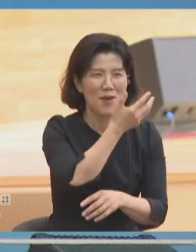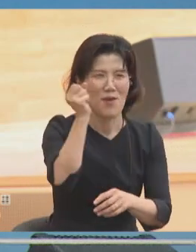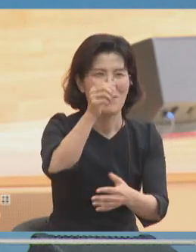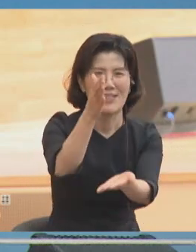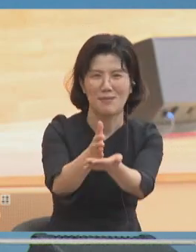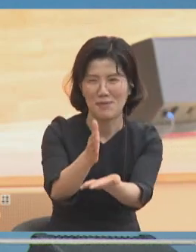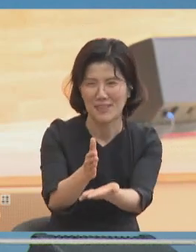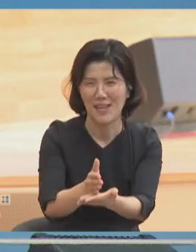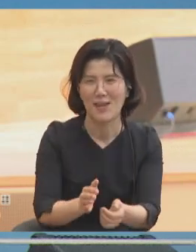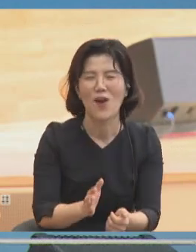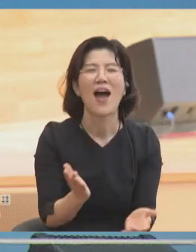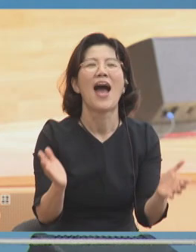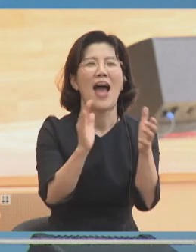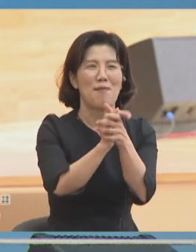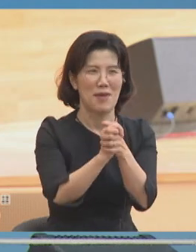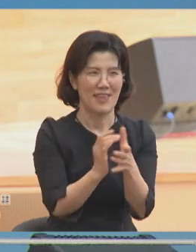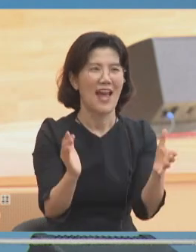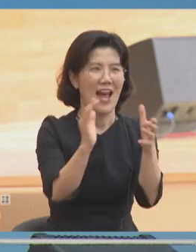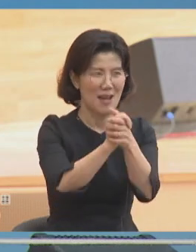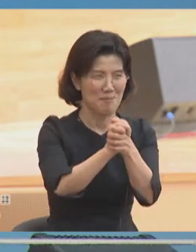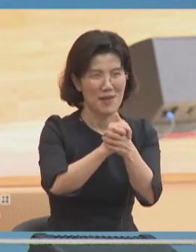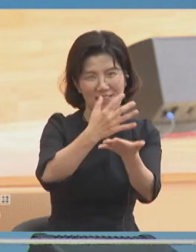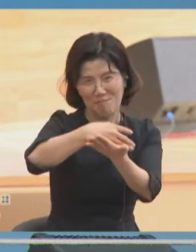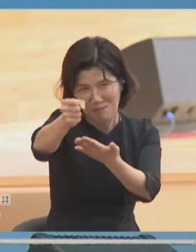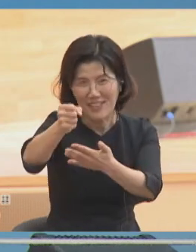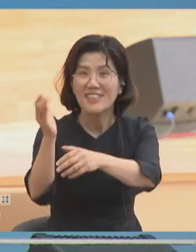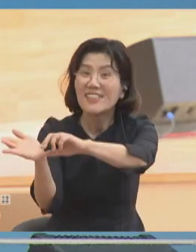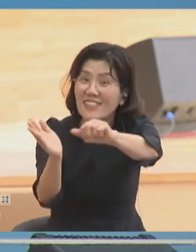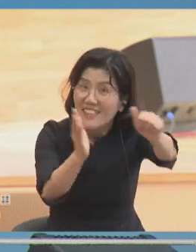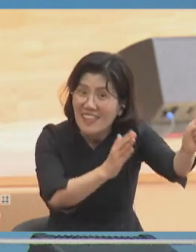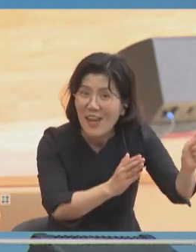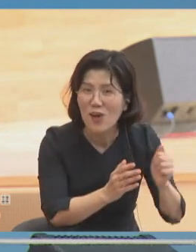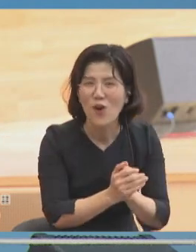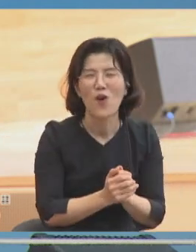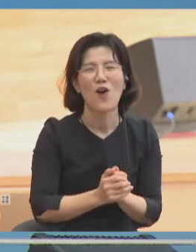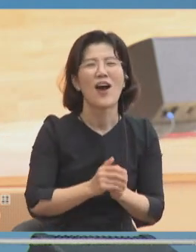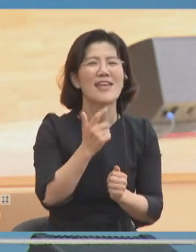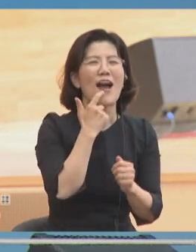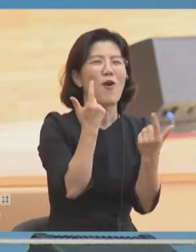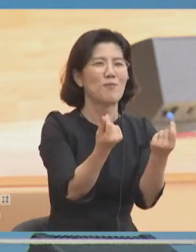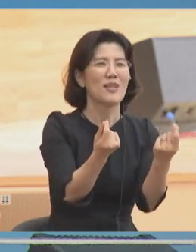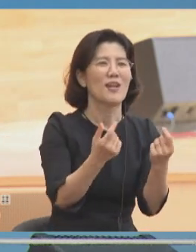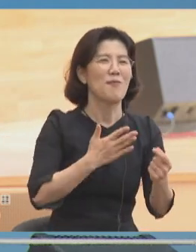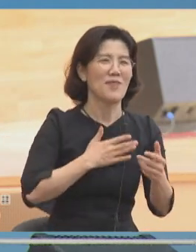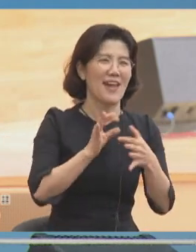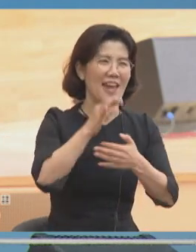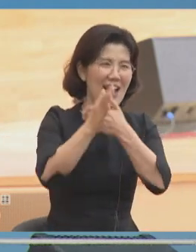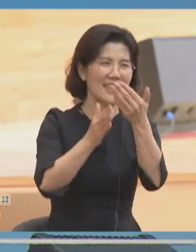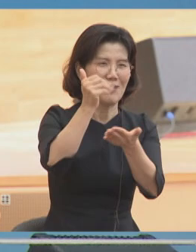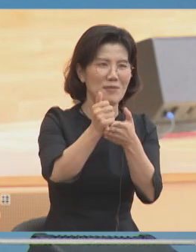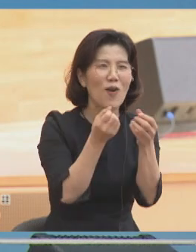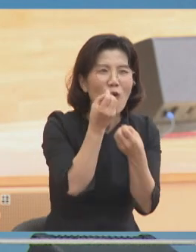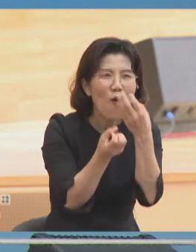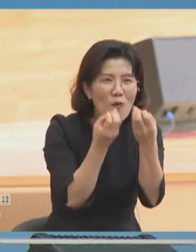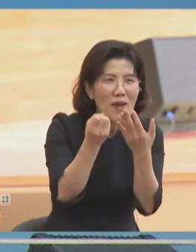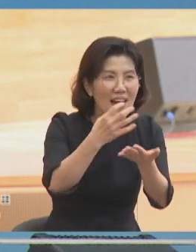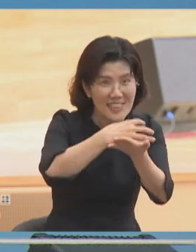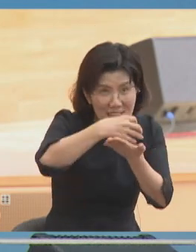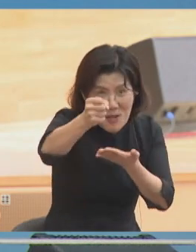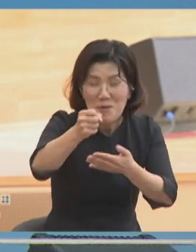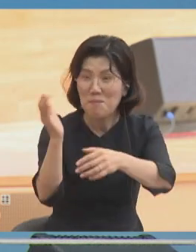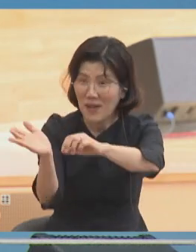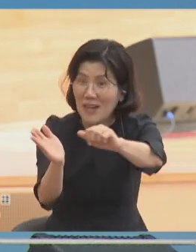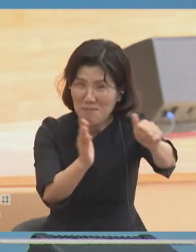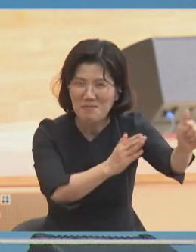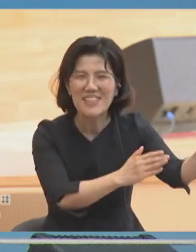마시고 아멘으로 받아 야곱처럼 나의 하나님으로 고백하는 저와 여러분 될 수 있기를 주님의 이름으로